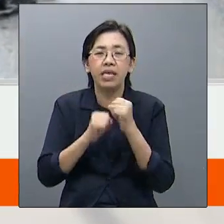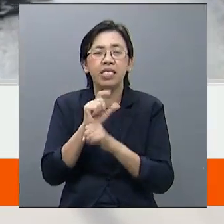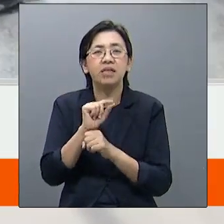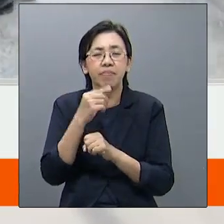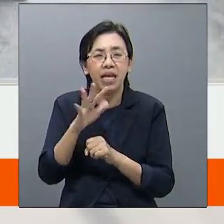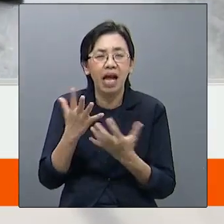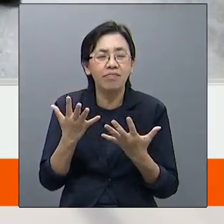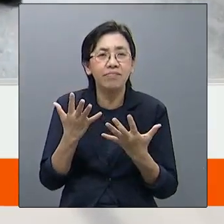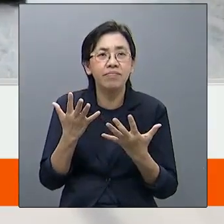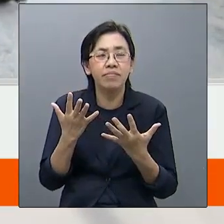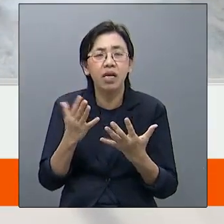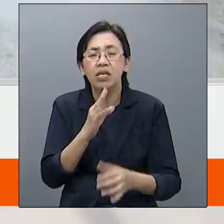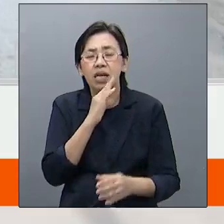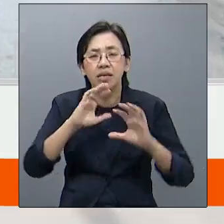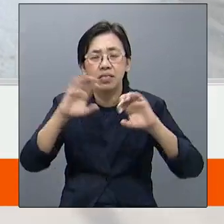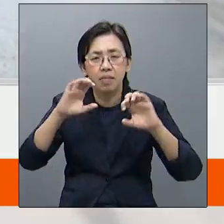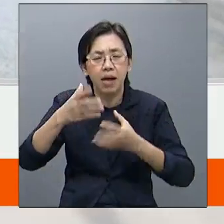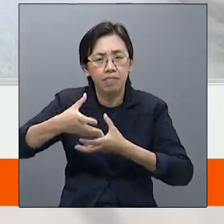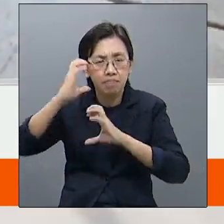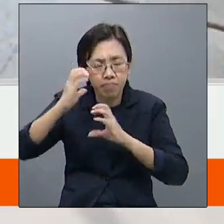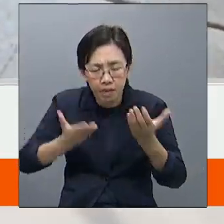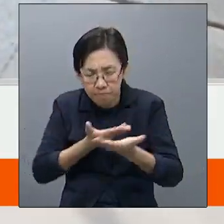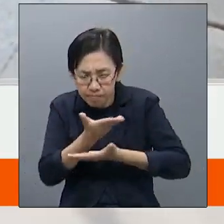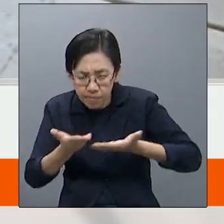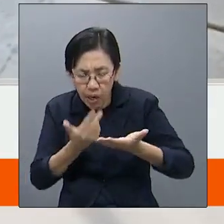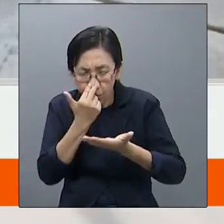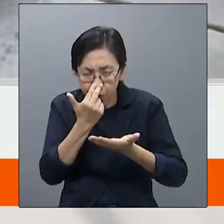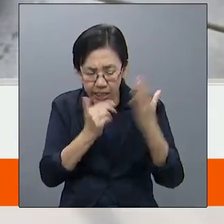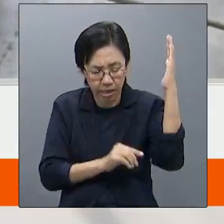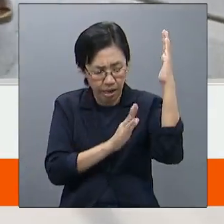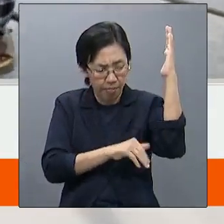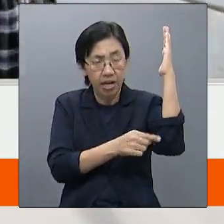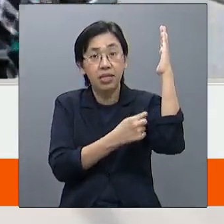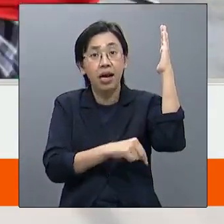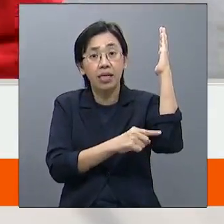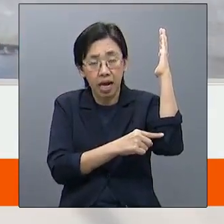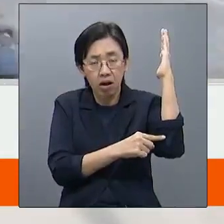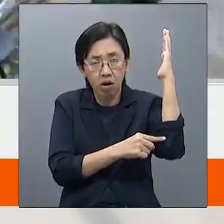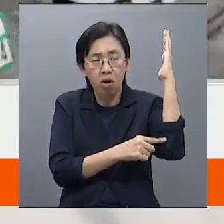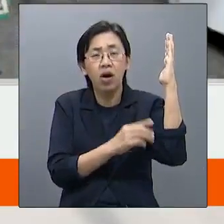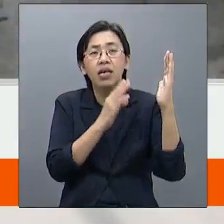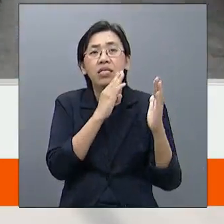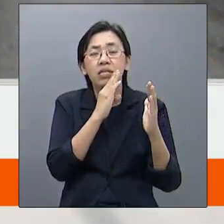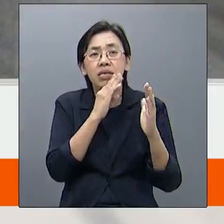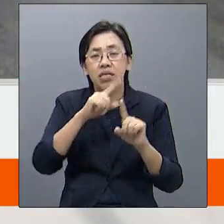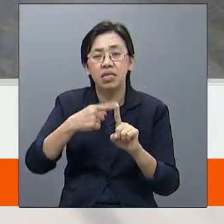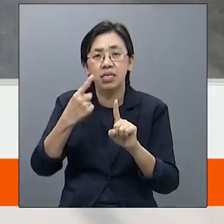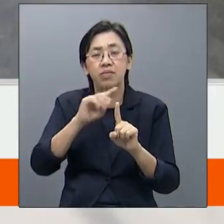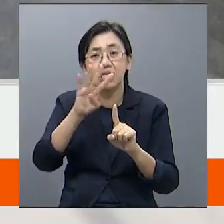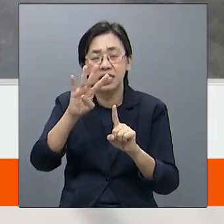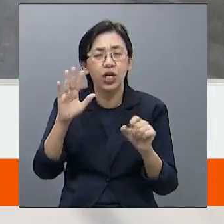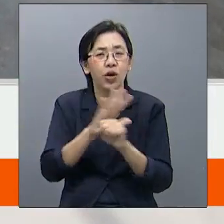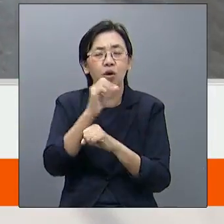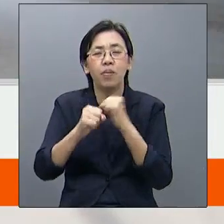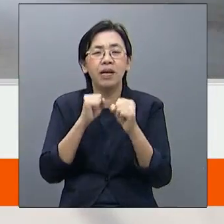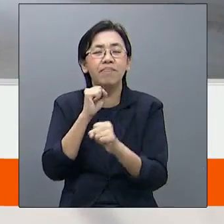าด้ารับทบทรวนให้ดีใเรื่องภาคใต้ตอนทเข้าสู่ 2 ทศวัธ respectfulสิงน